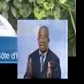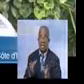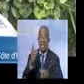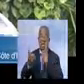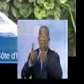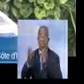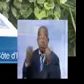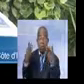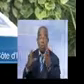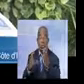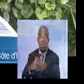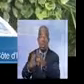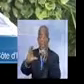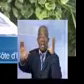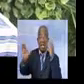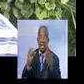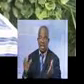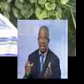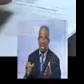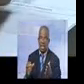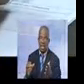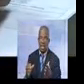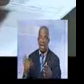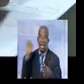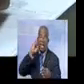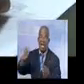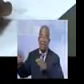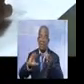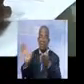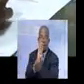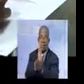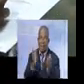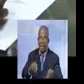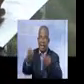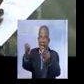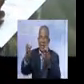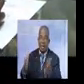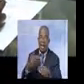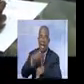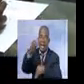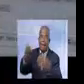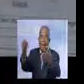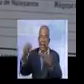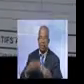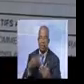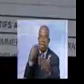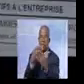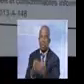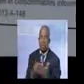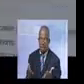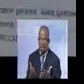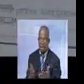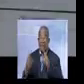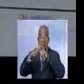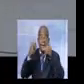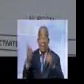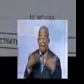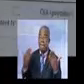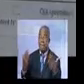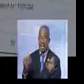investisseurs étrangers qui arrivent et qui viennent avec du cash. Lourdeur des procédures, délai de règlement des factures longs, autant